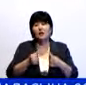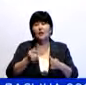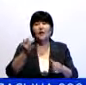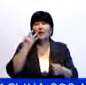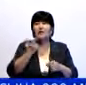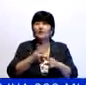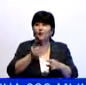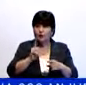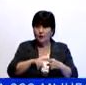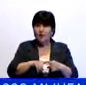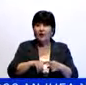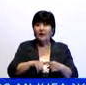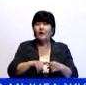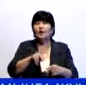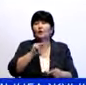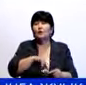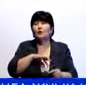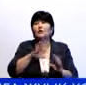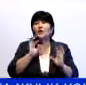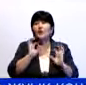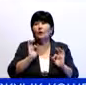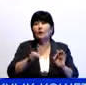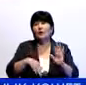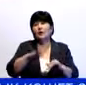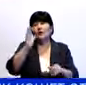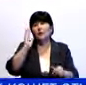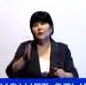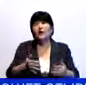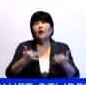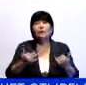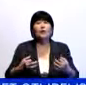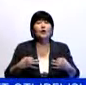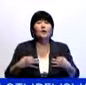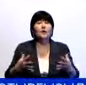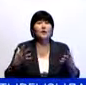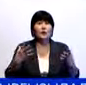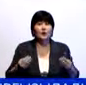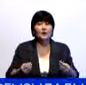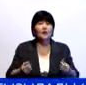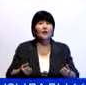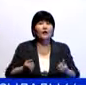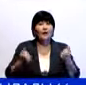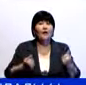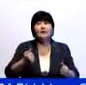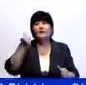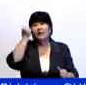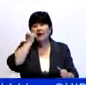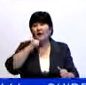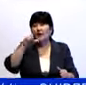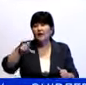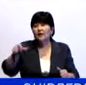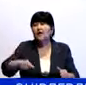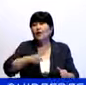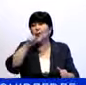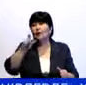әрқашан осындай жұмыстарың оңала берсін. Бүгінгі берекелі күніміз қажырлы қарттарымыздың, үлкен